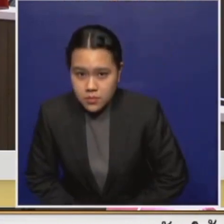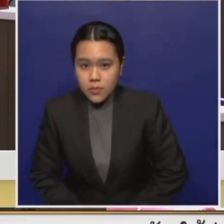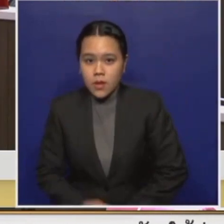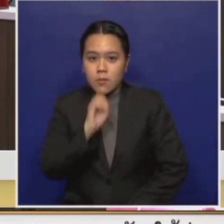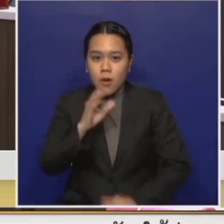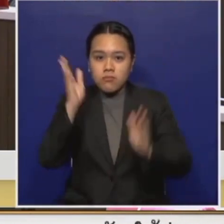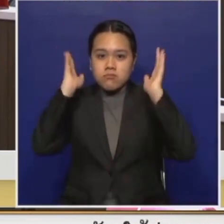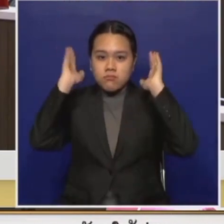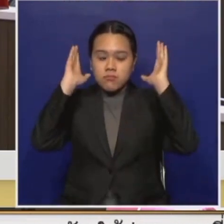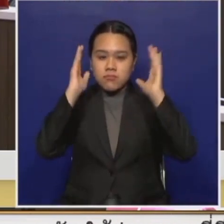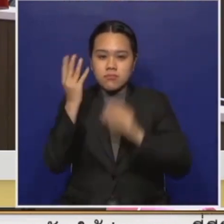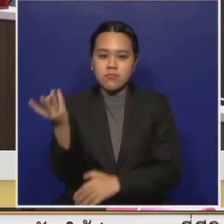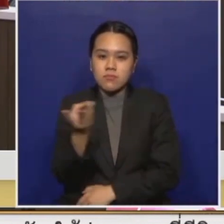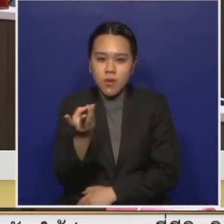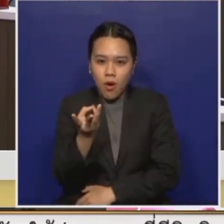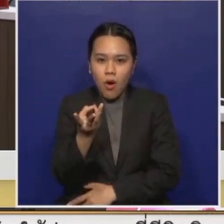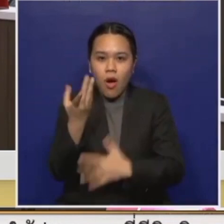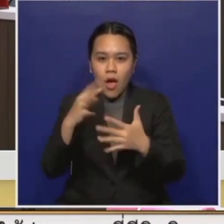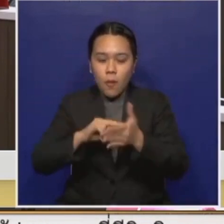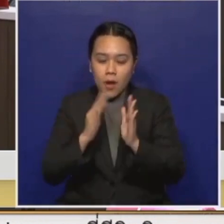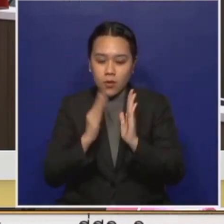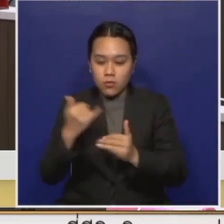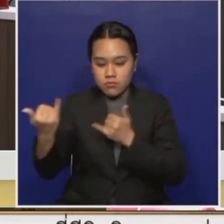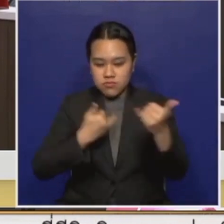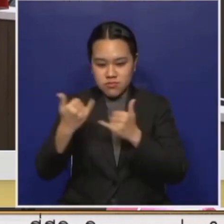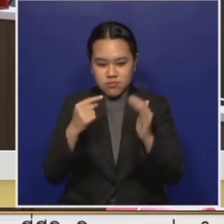ี่วคนเลยทะลักษมาทุกจัหวั